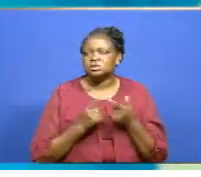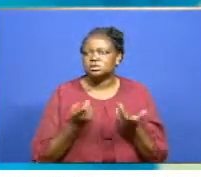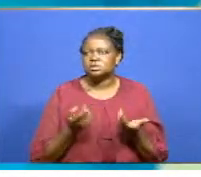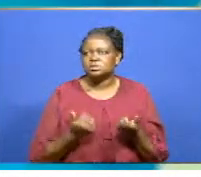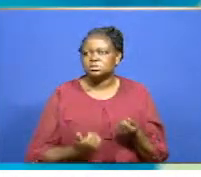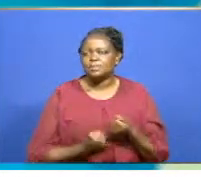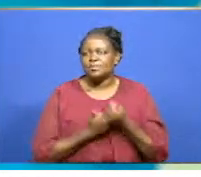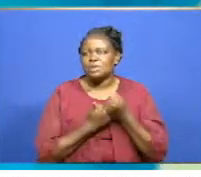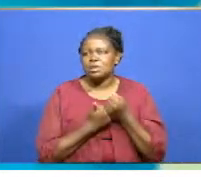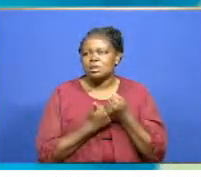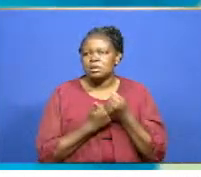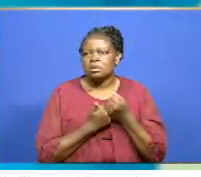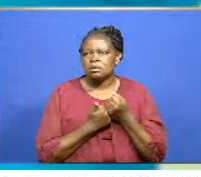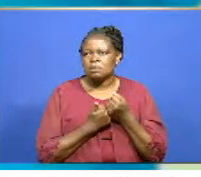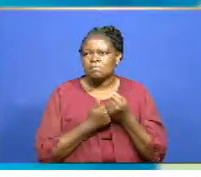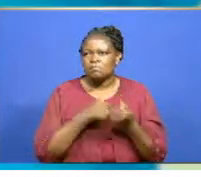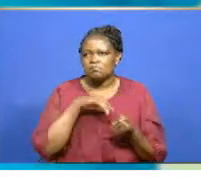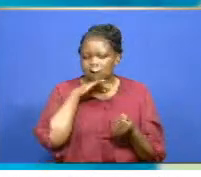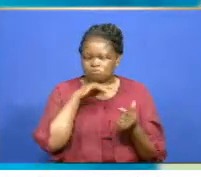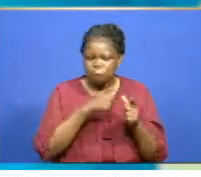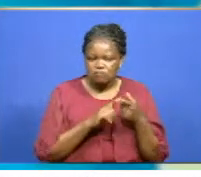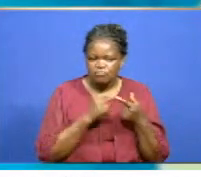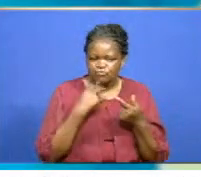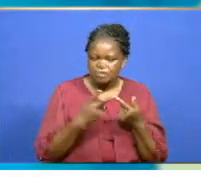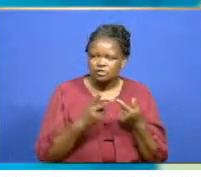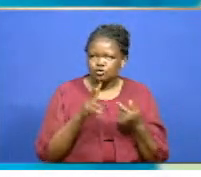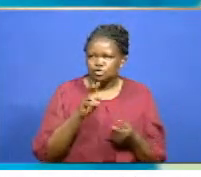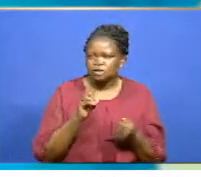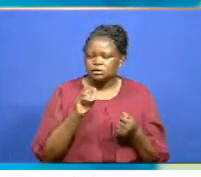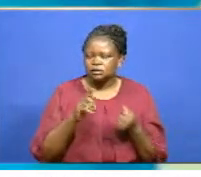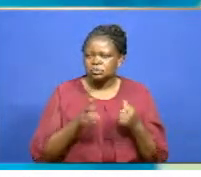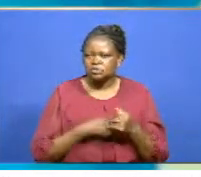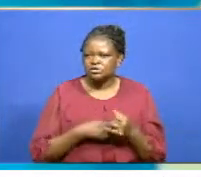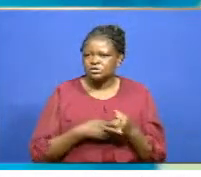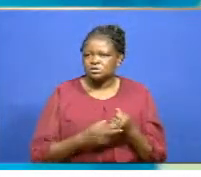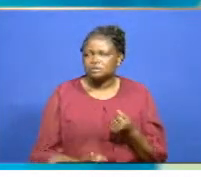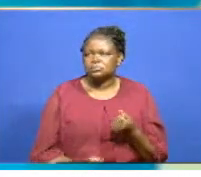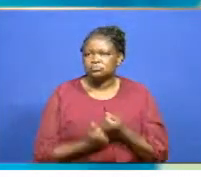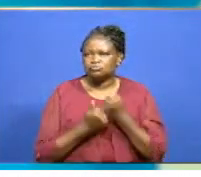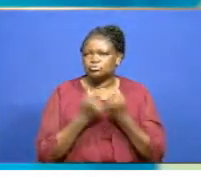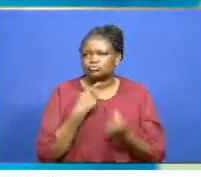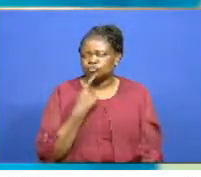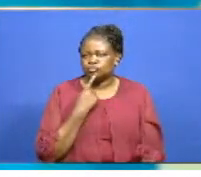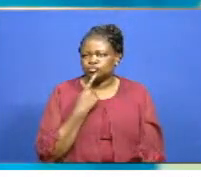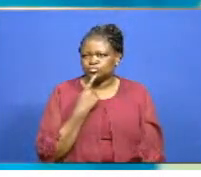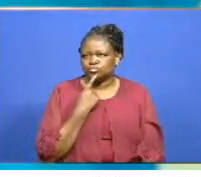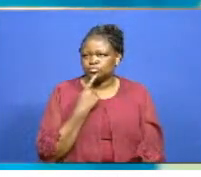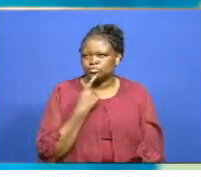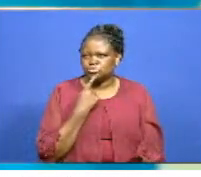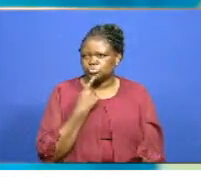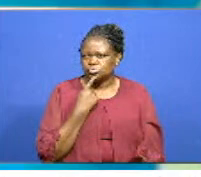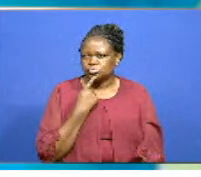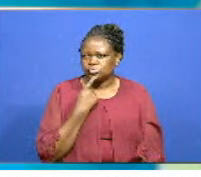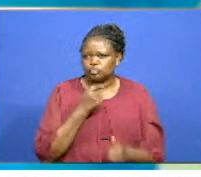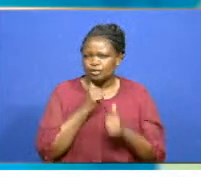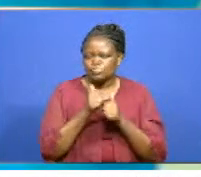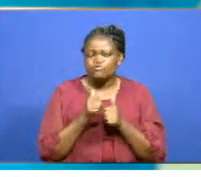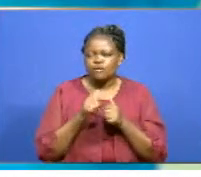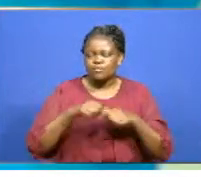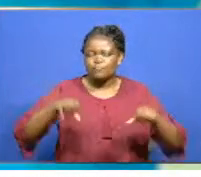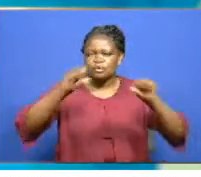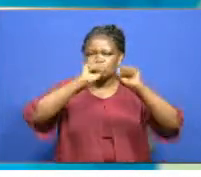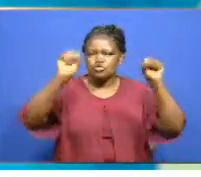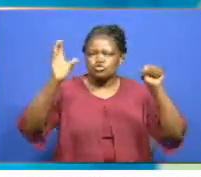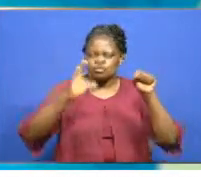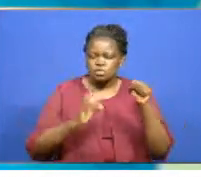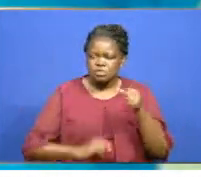kumuunga Raila Odinga mkono. Umeona in 2017 akaweza kuweka azma yake ya kuwania kiti cha urais na kuweza kumuunga